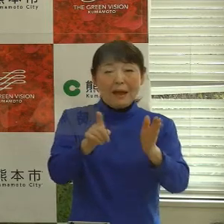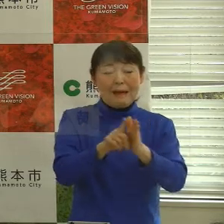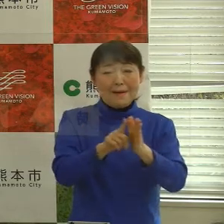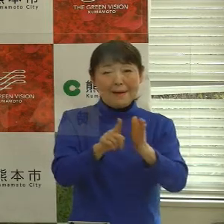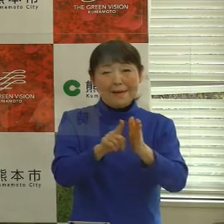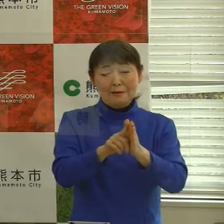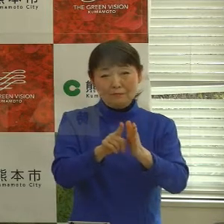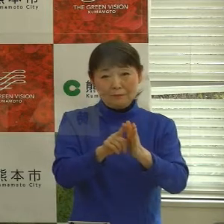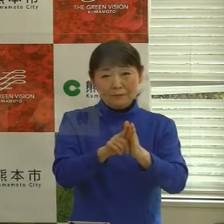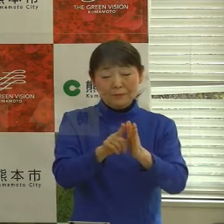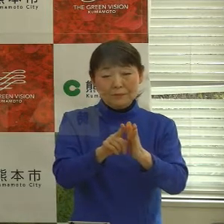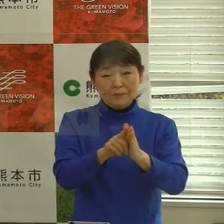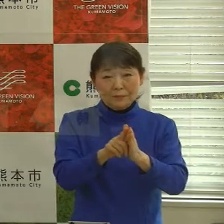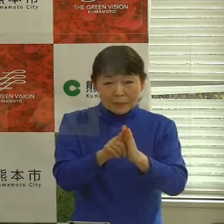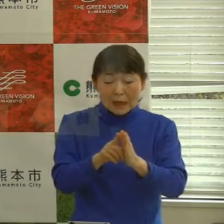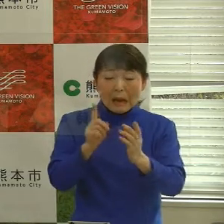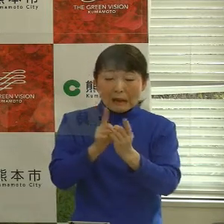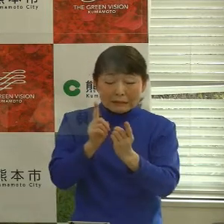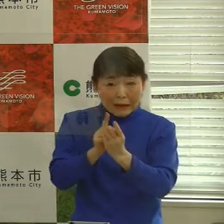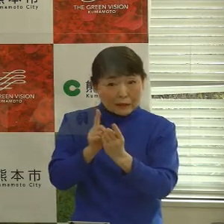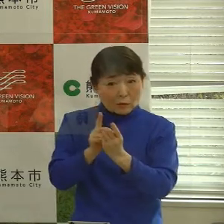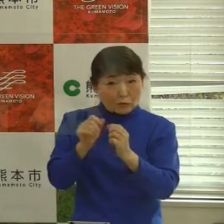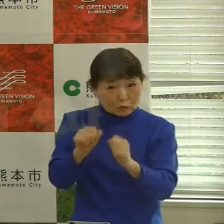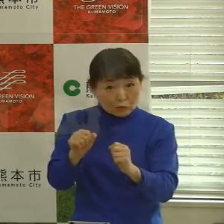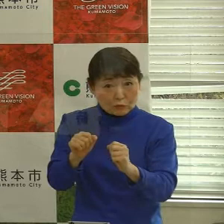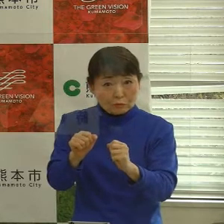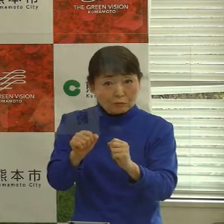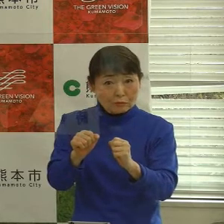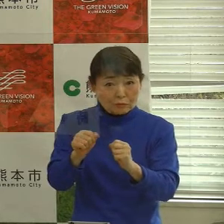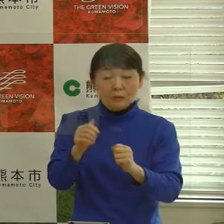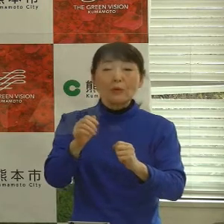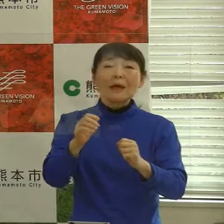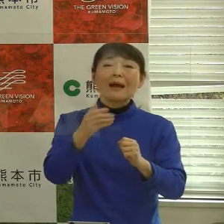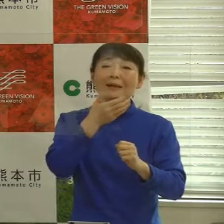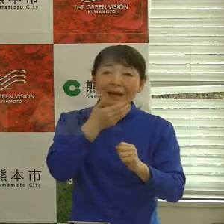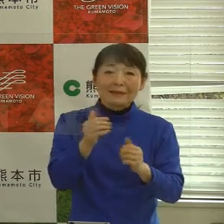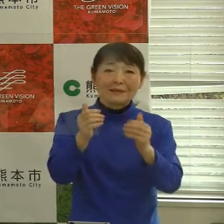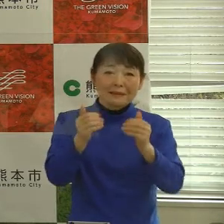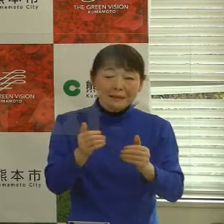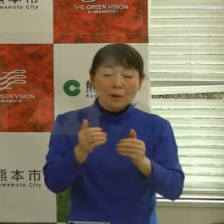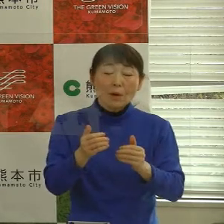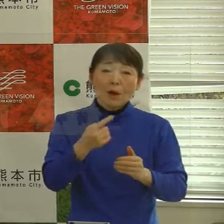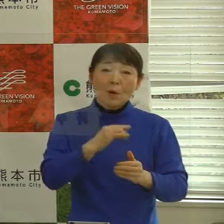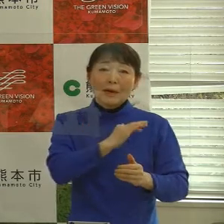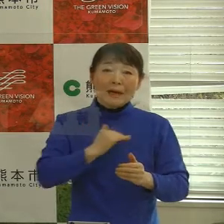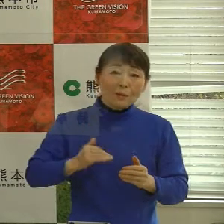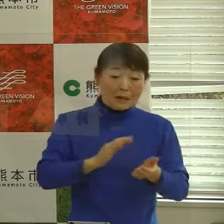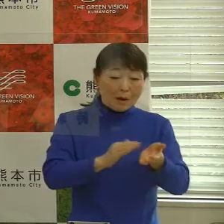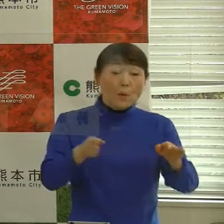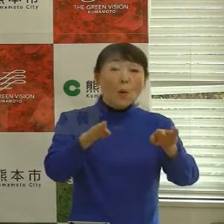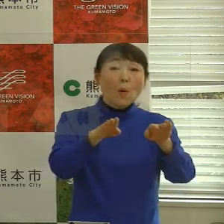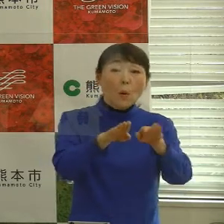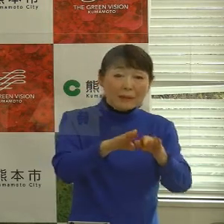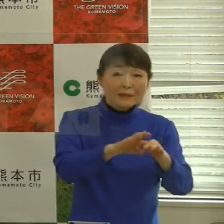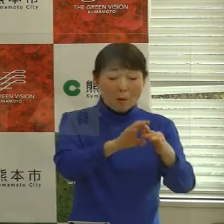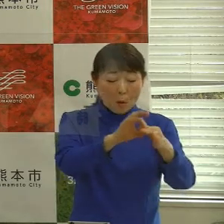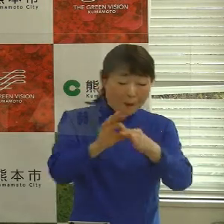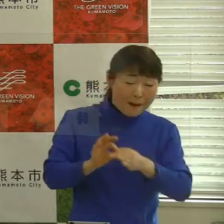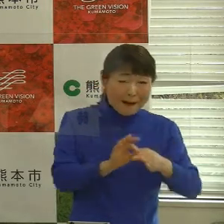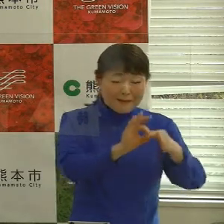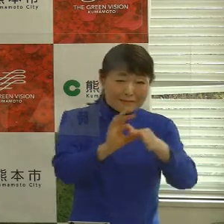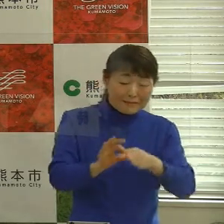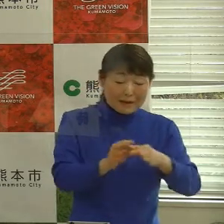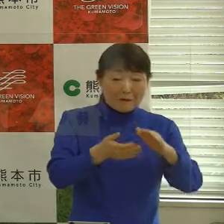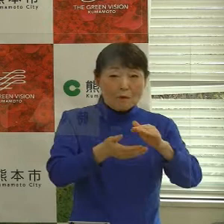く対応するということが必要だから、我々は病院とさらにですね、あの連携を深めなが